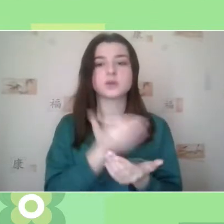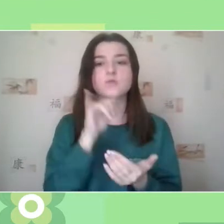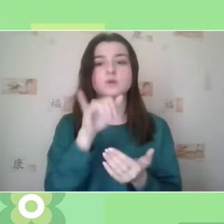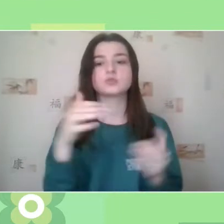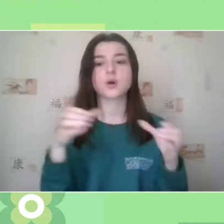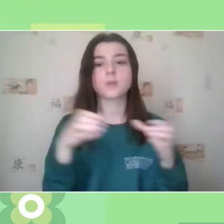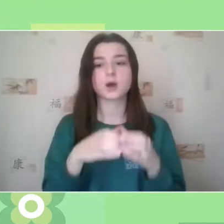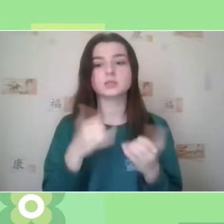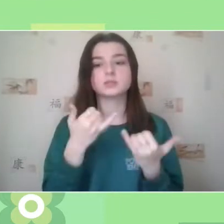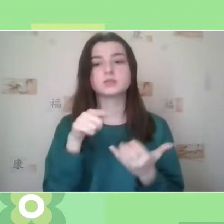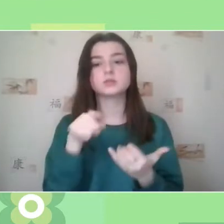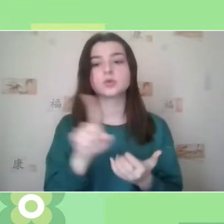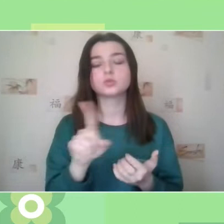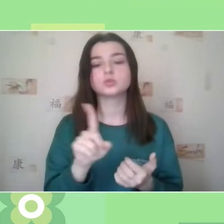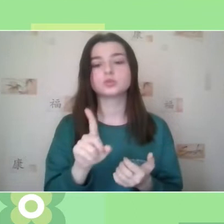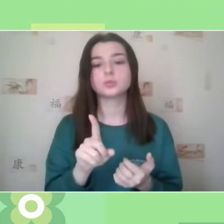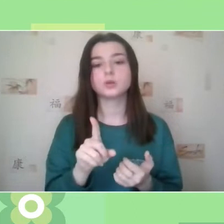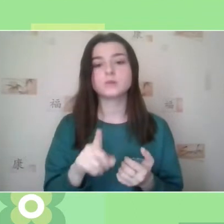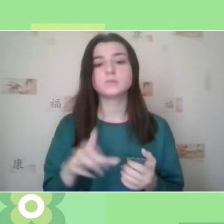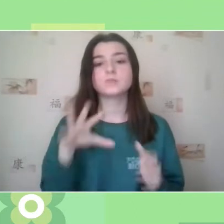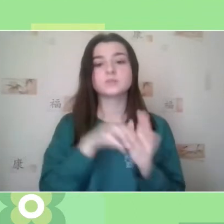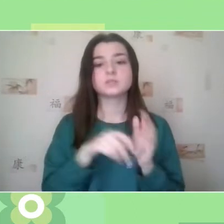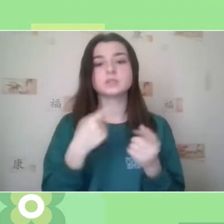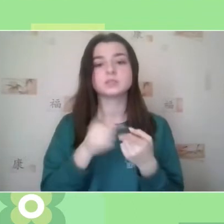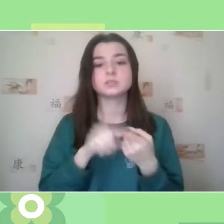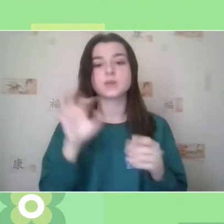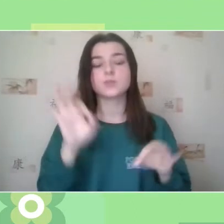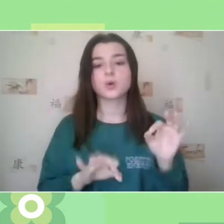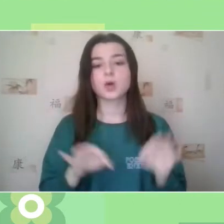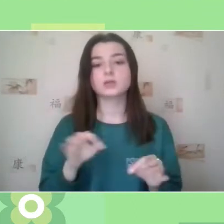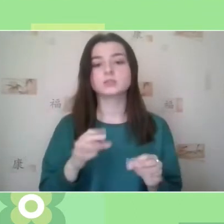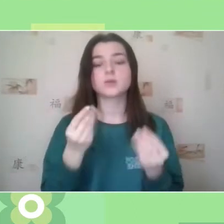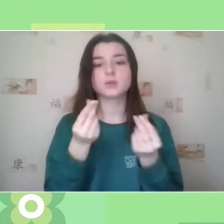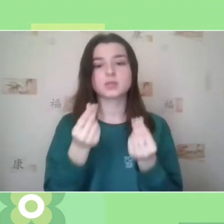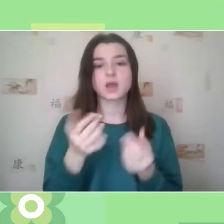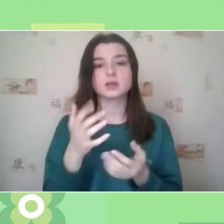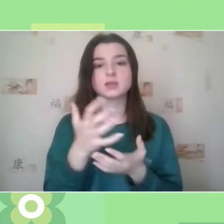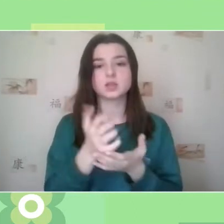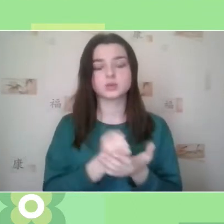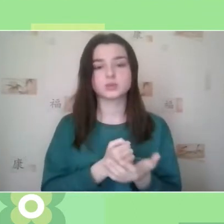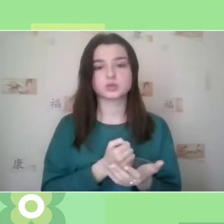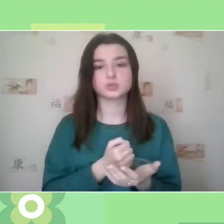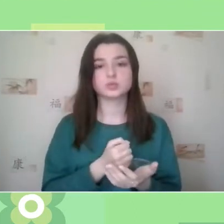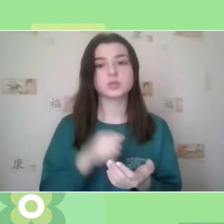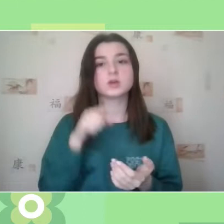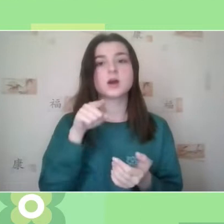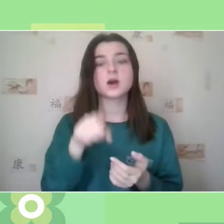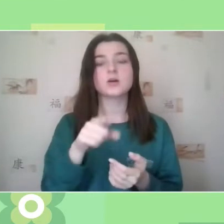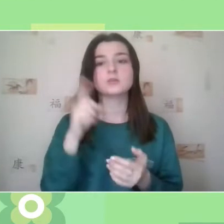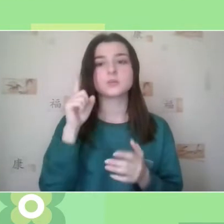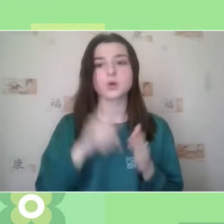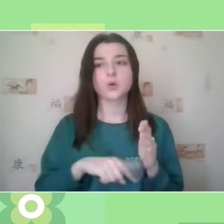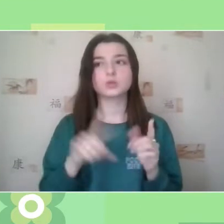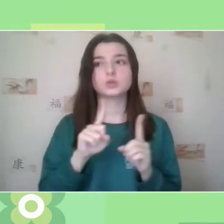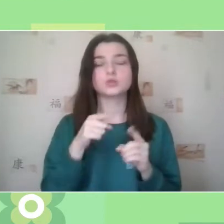команді для того, щоб втілити цей проект, саме матеріальні ресурси, я переконана, що виявиться, що